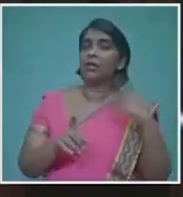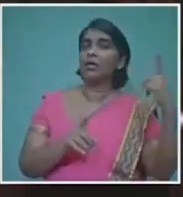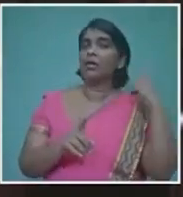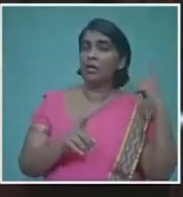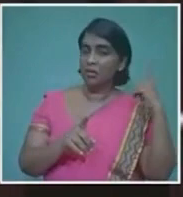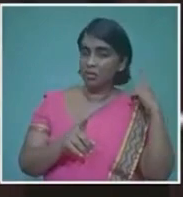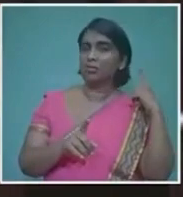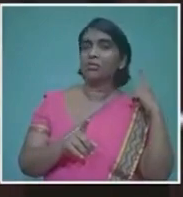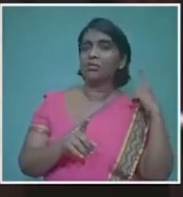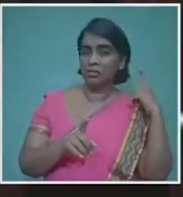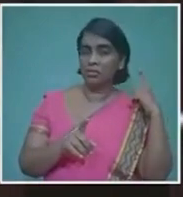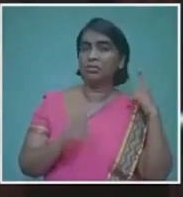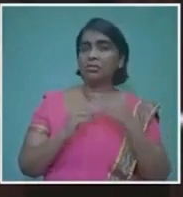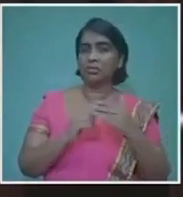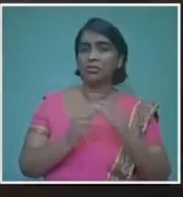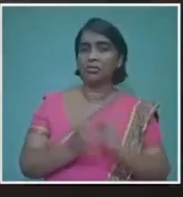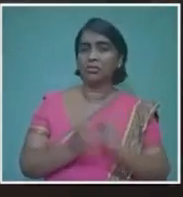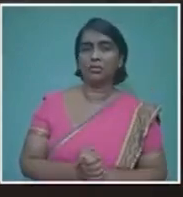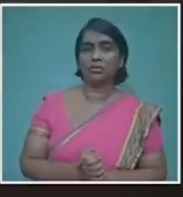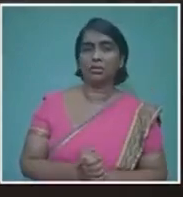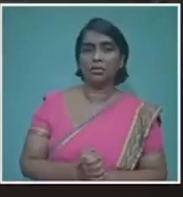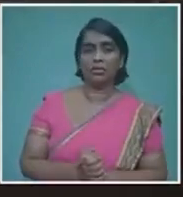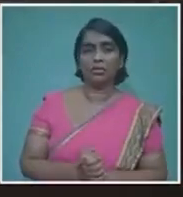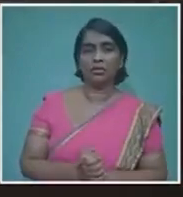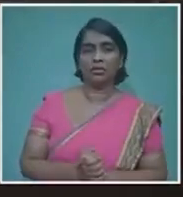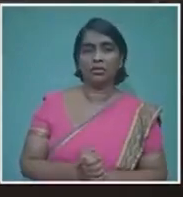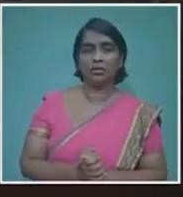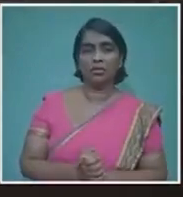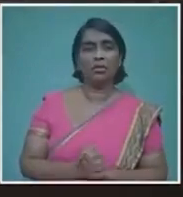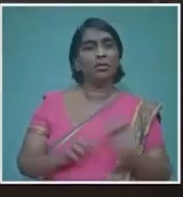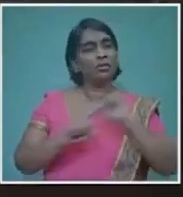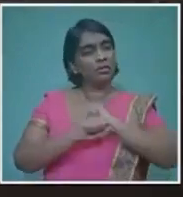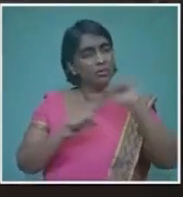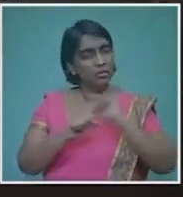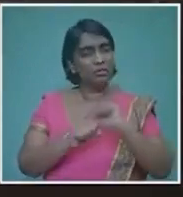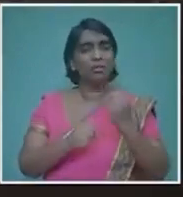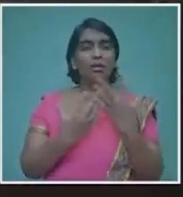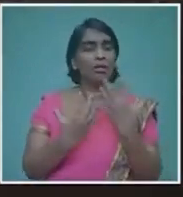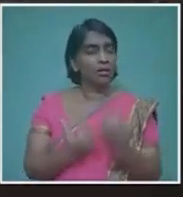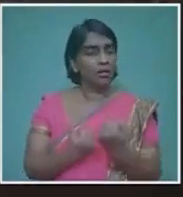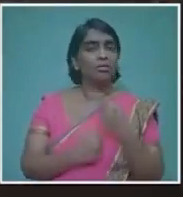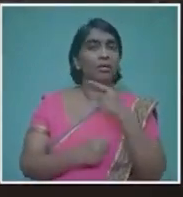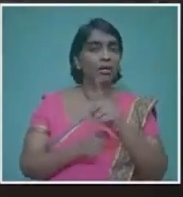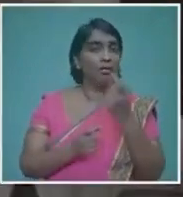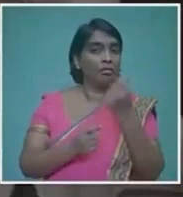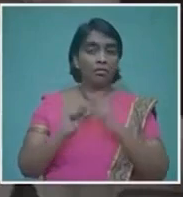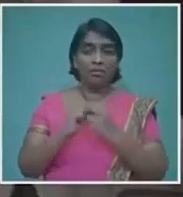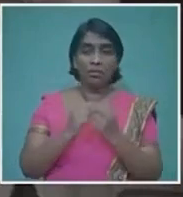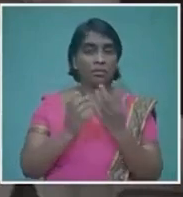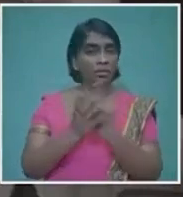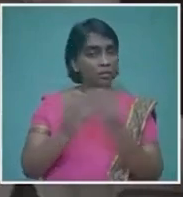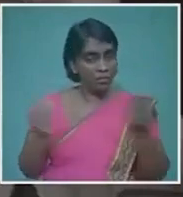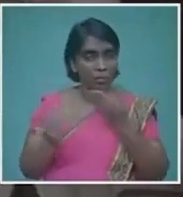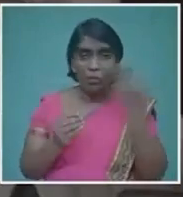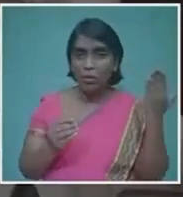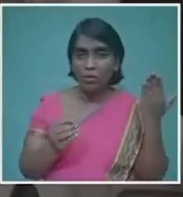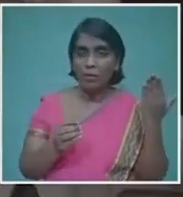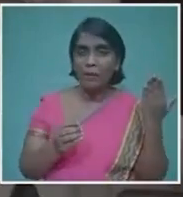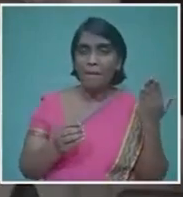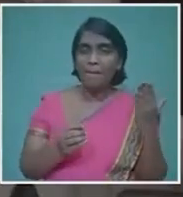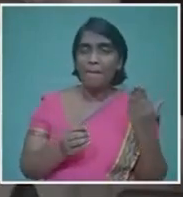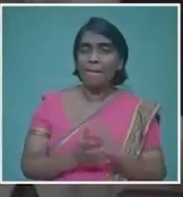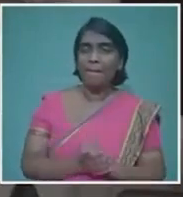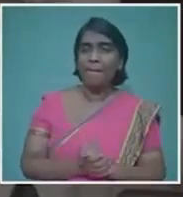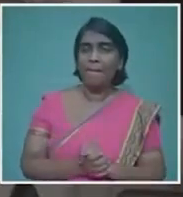හමුදාවේ ඔබතුමාගේ අවසරය ඇතුව හරි අරගල කරලා ගත්තොත් ඔය තියෙන ආර්ථික ප්‍රශ්නේ විසඳන්න පුළුවන්ද? පුළුවන් දෙක